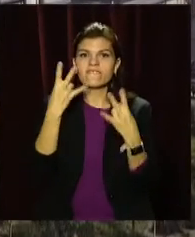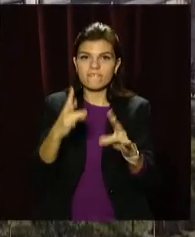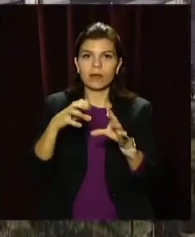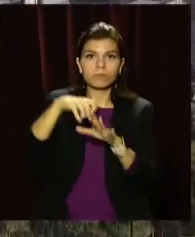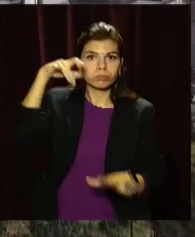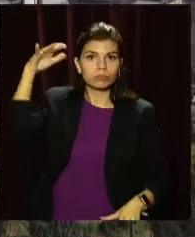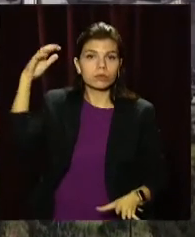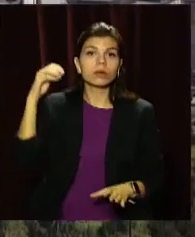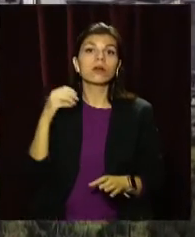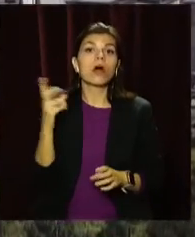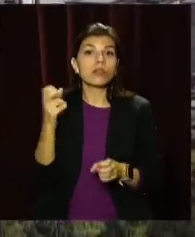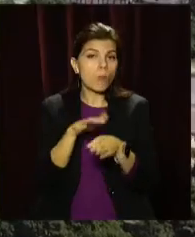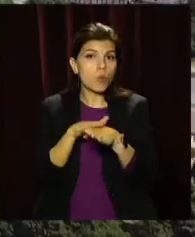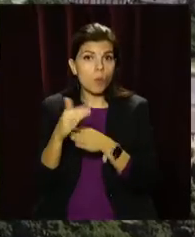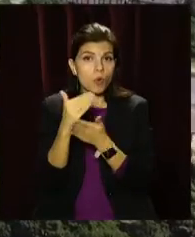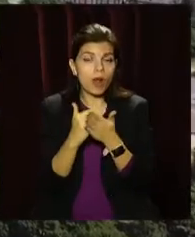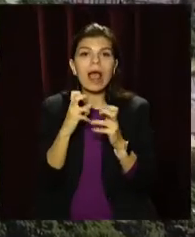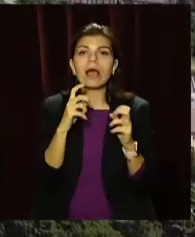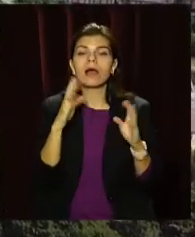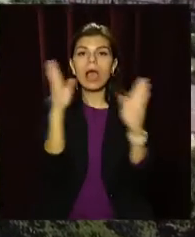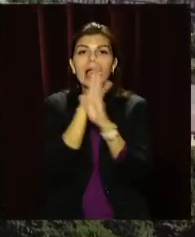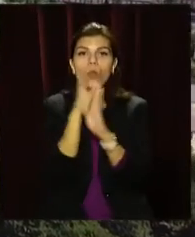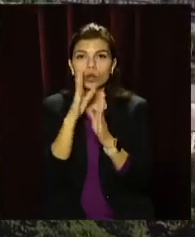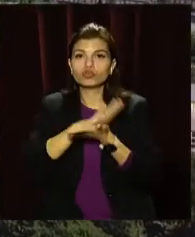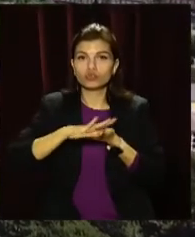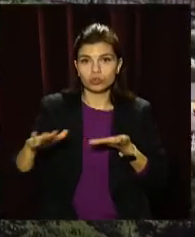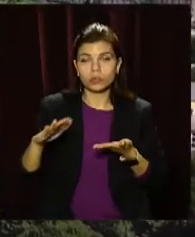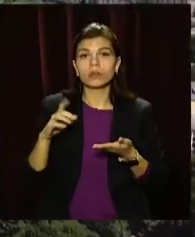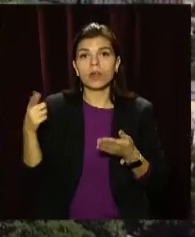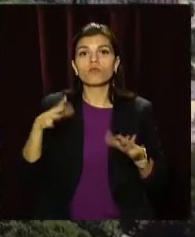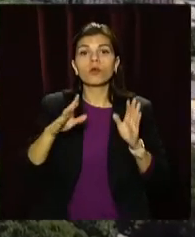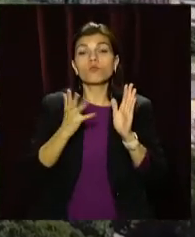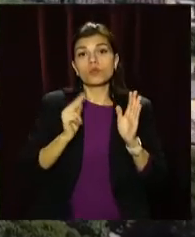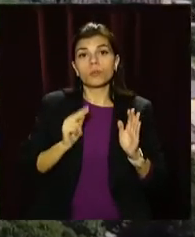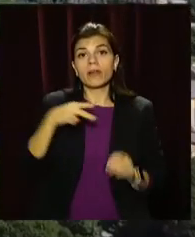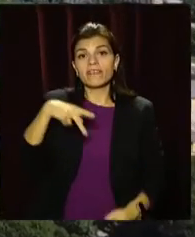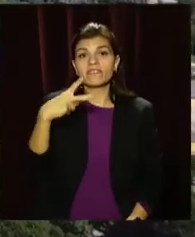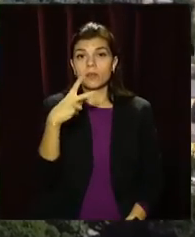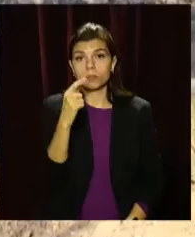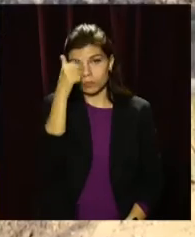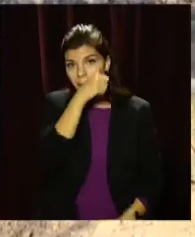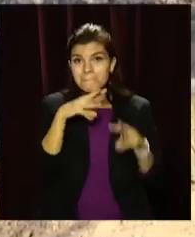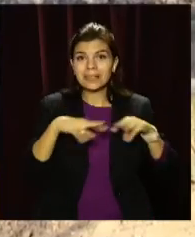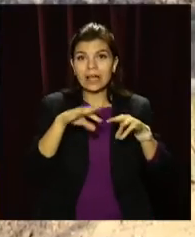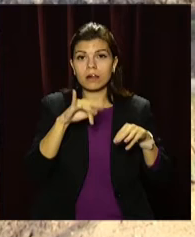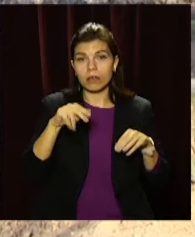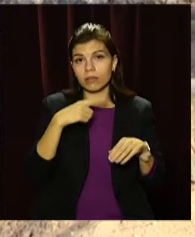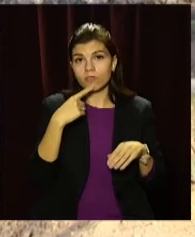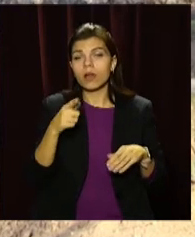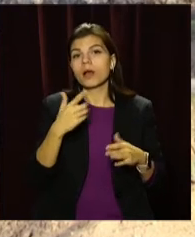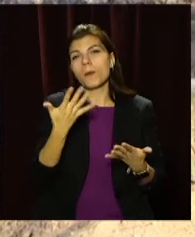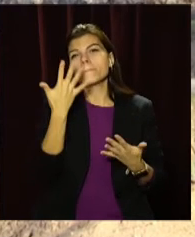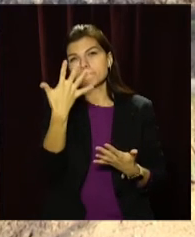навколишнього середовища. Наповну програма екологічного моніторингу запрацює вже на початку 2021-го, кажуть у міськраді. Загалом облаштують